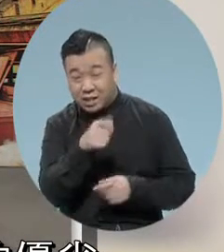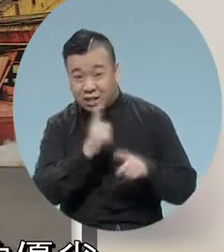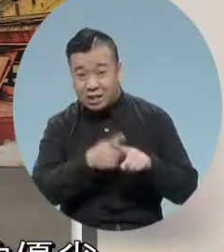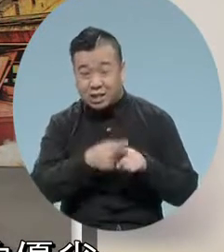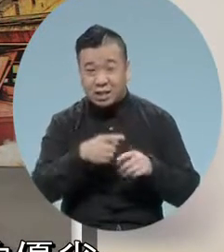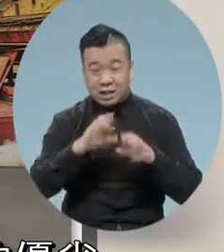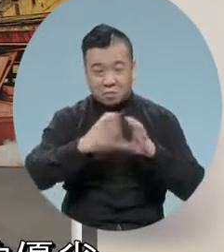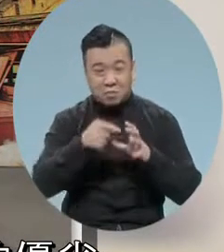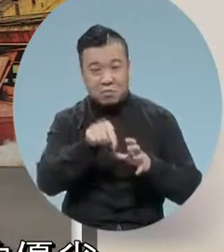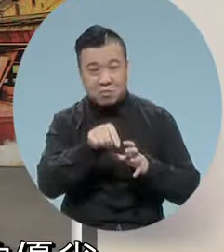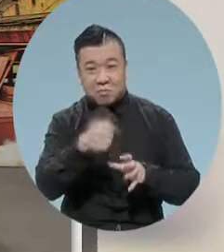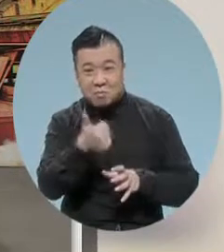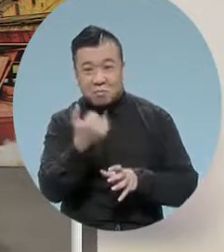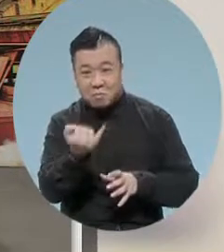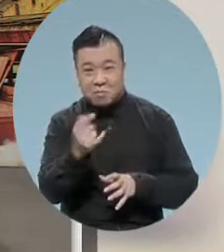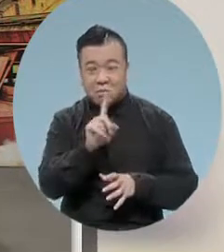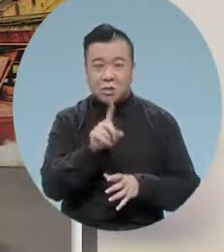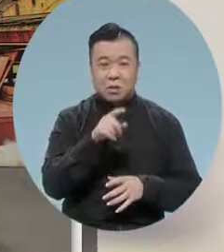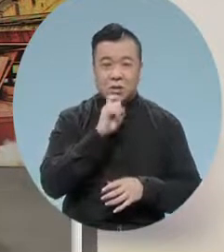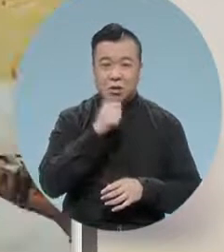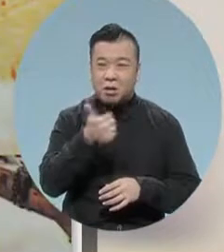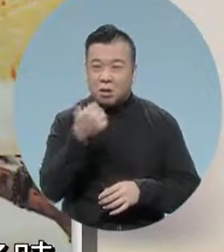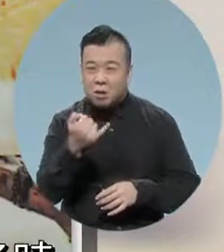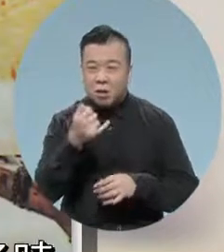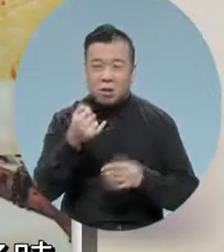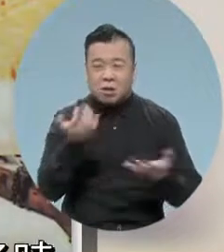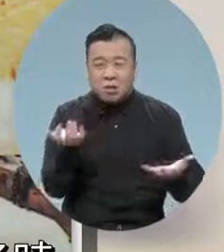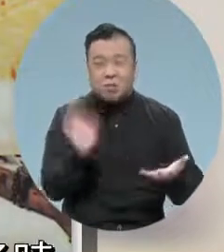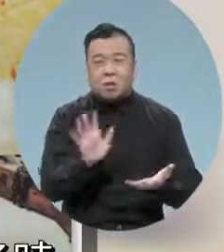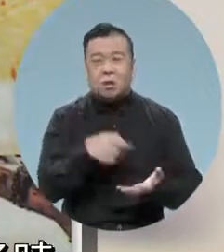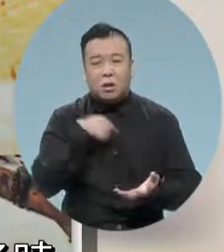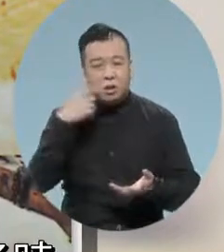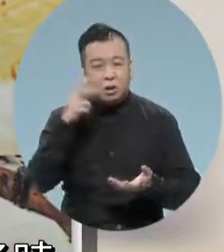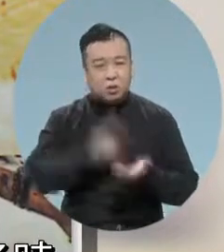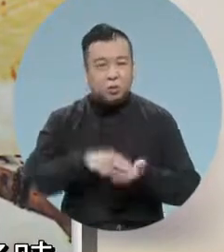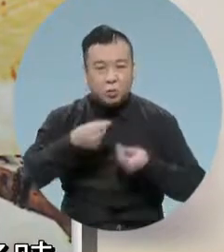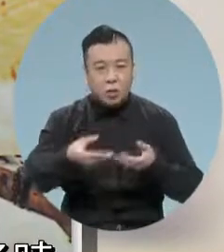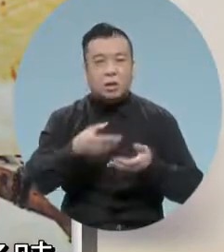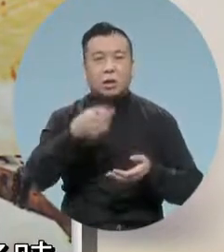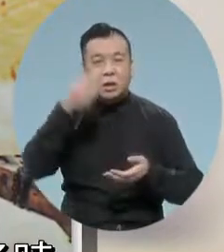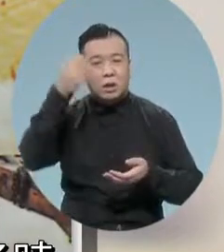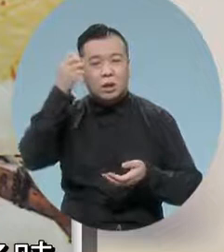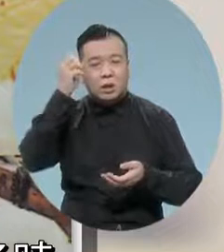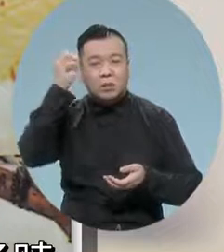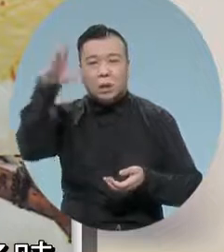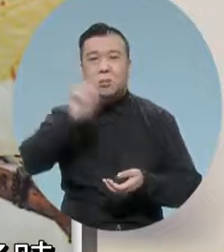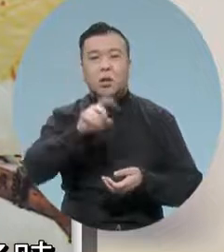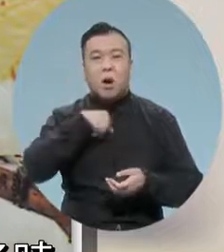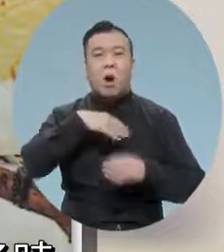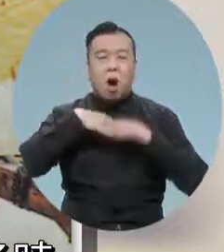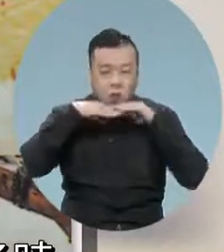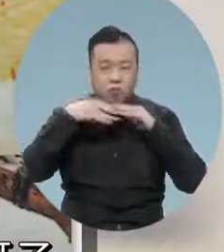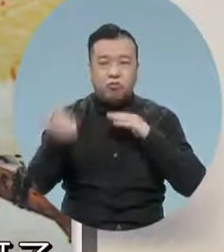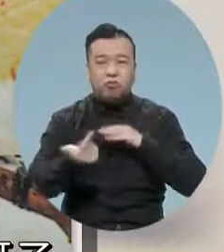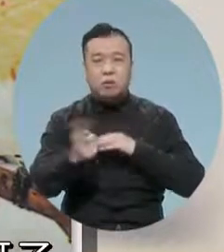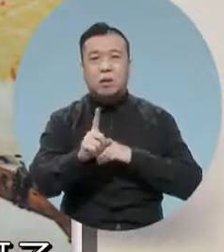個班子優劣啊，邊個係走咗唔走，好唔好？我只係想帶出一個信息咧，就係我哋期待咗好耐